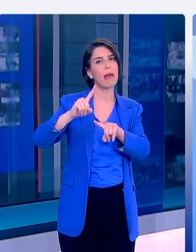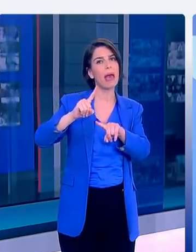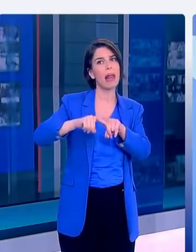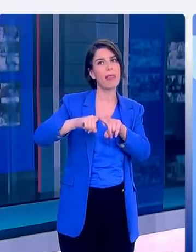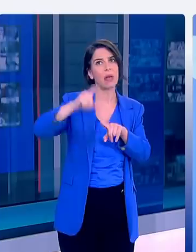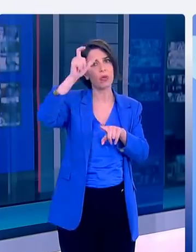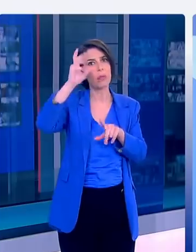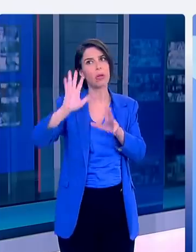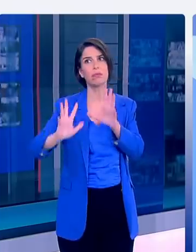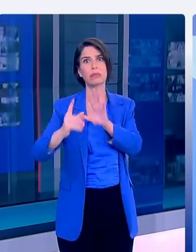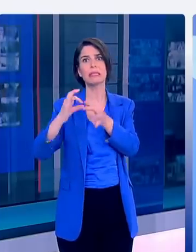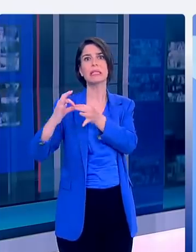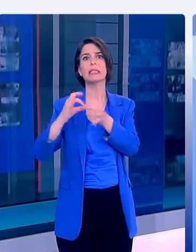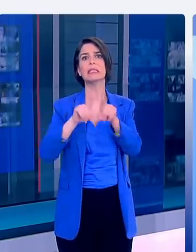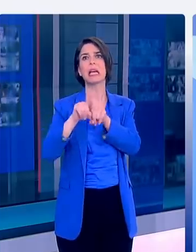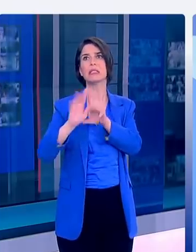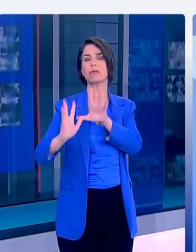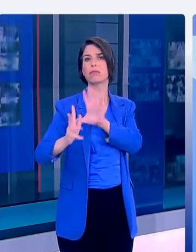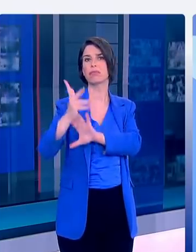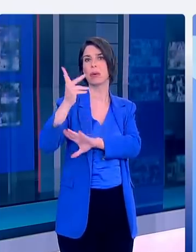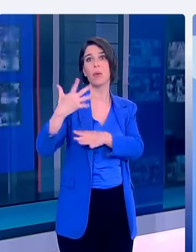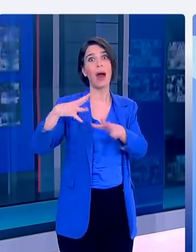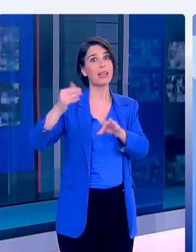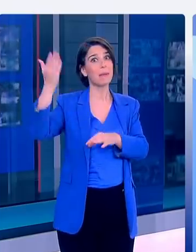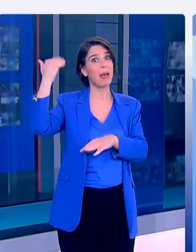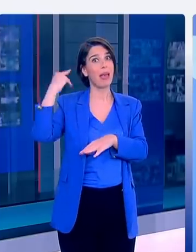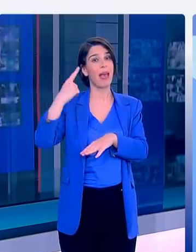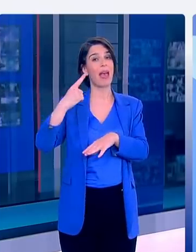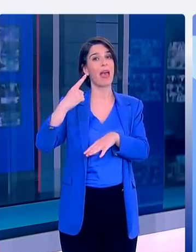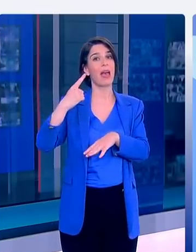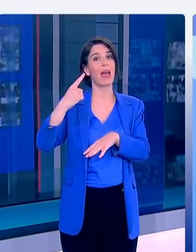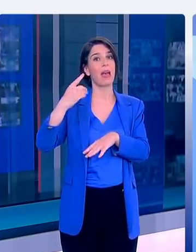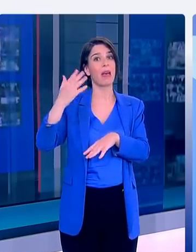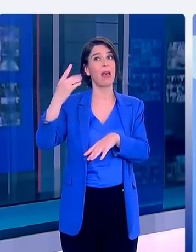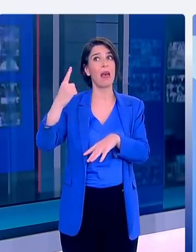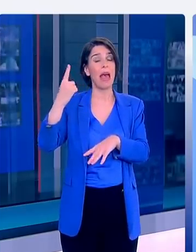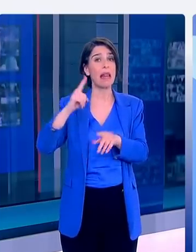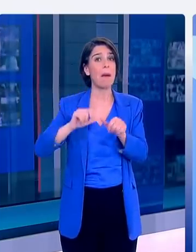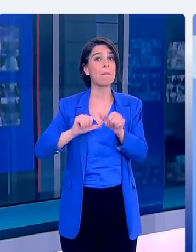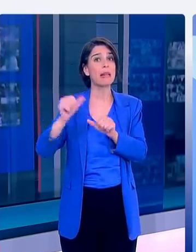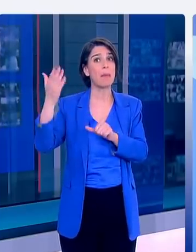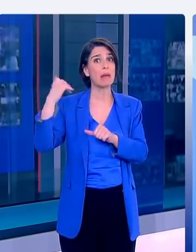την Ελλάδα. Αυτά τα οποία συνέβησαν τον τελευταίο μήνα, ξεκινώντας με το μπαράζ των υπερπτήσεων που είχαμε